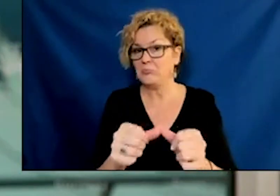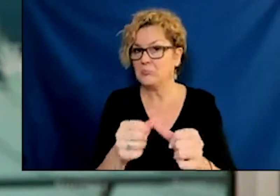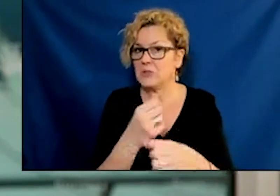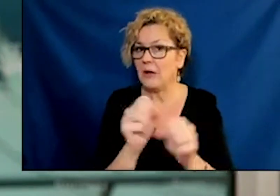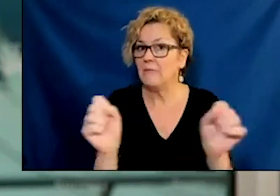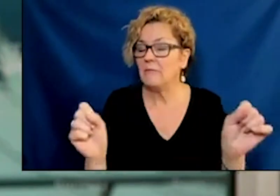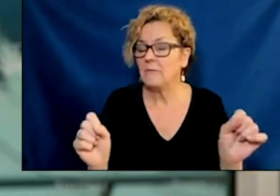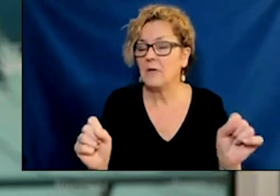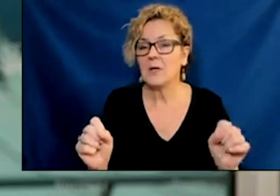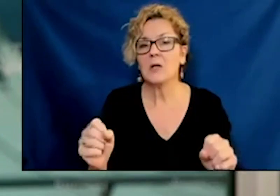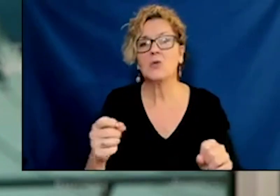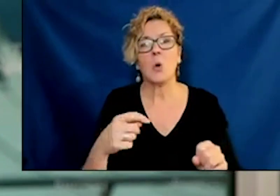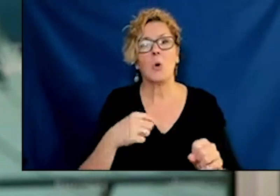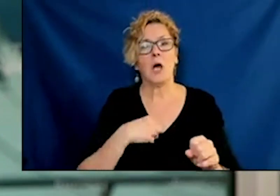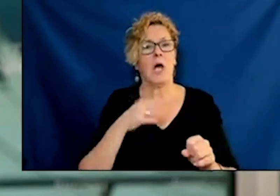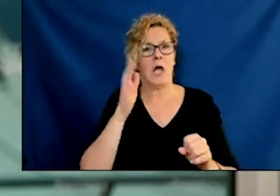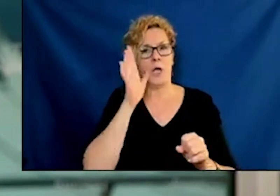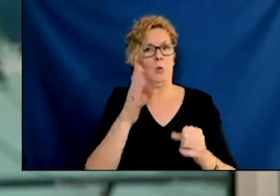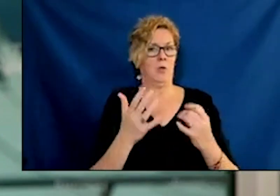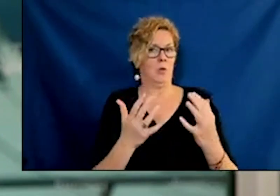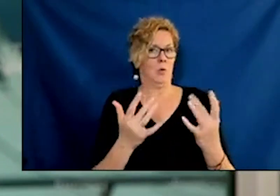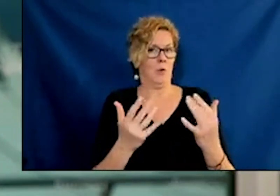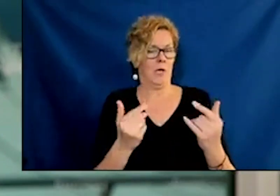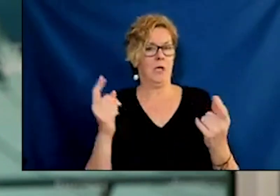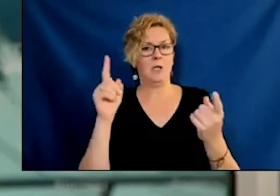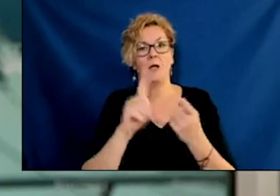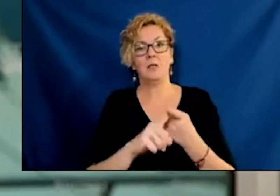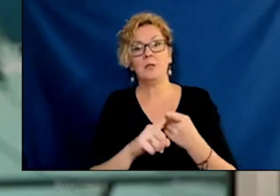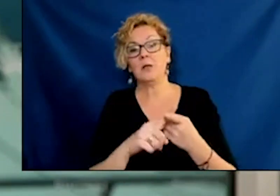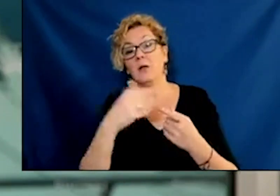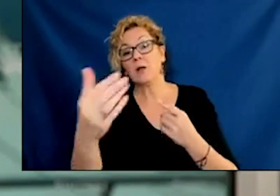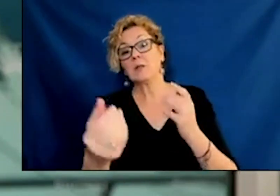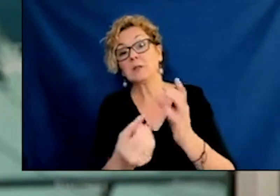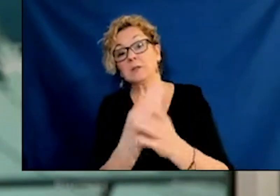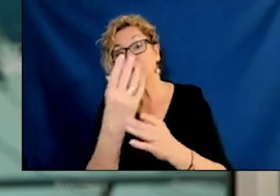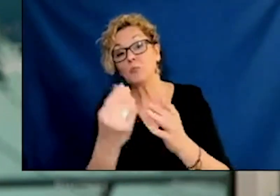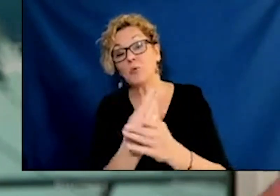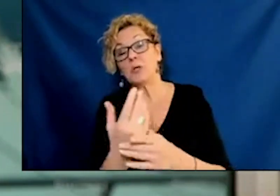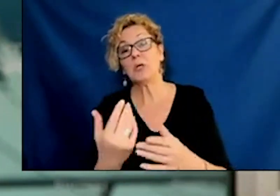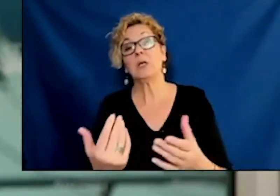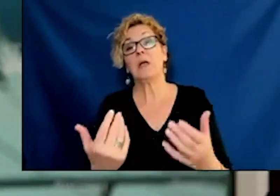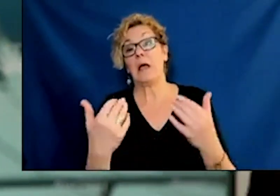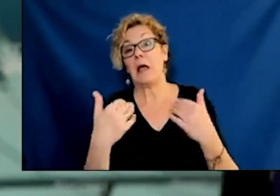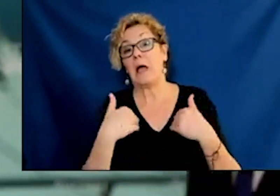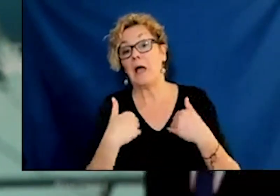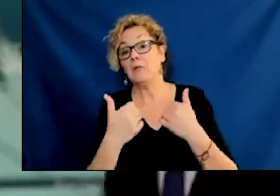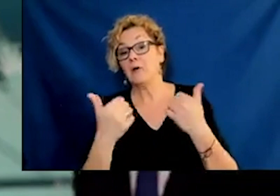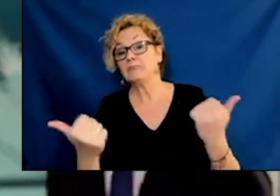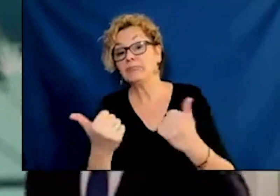there's sufficient vaccine available later on in the spring.